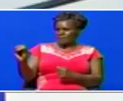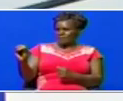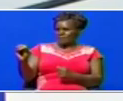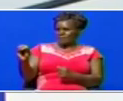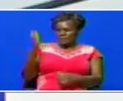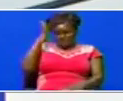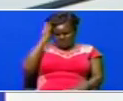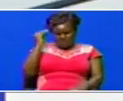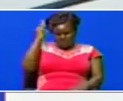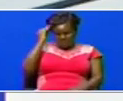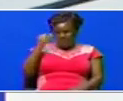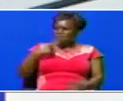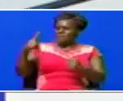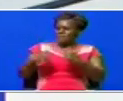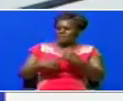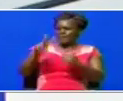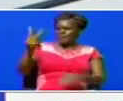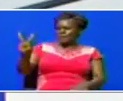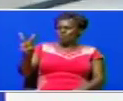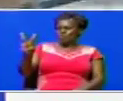Mohamed Dida, 602,